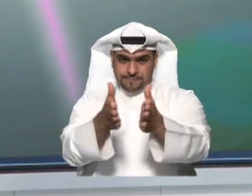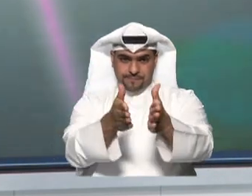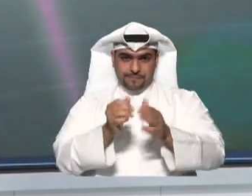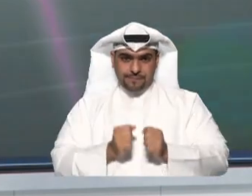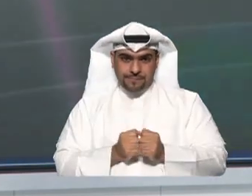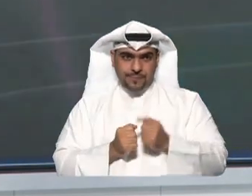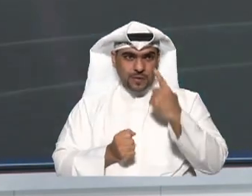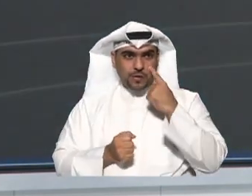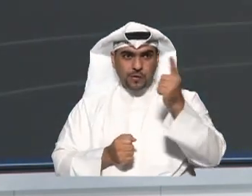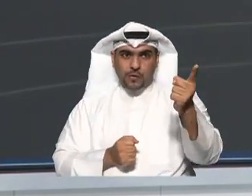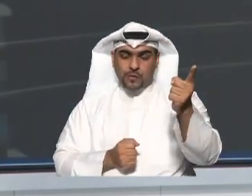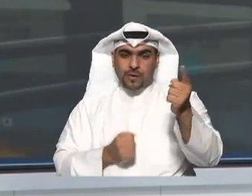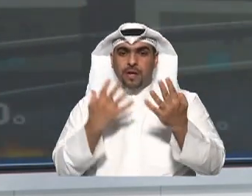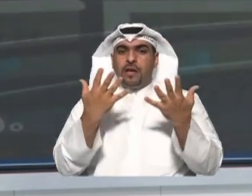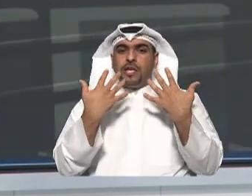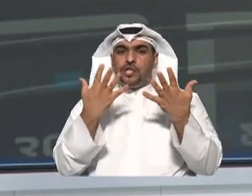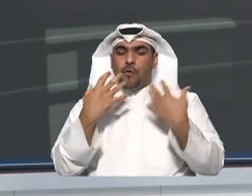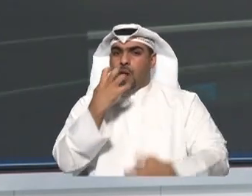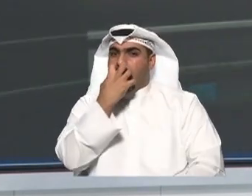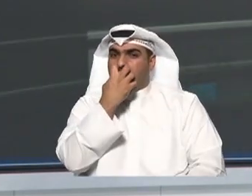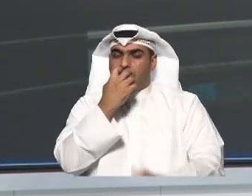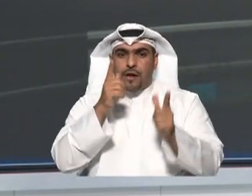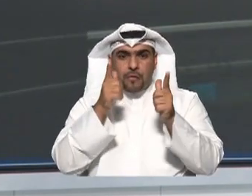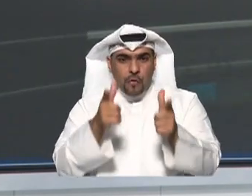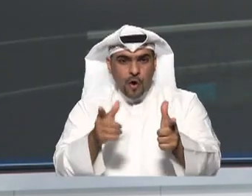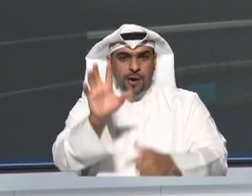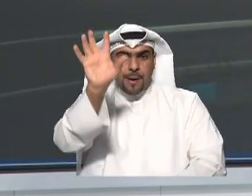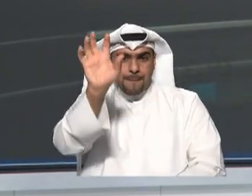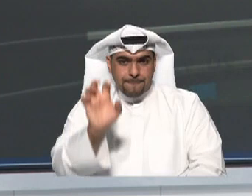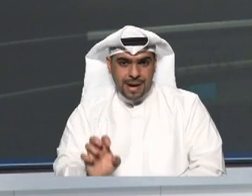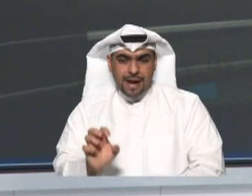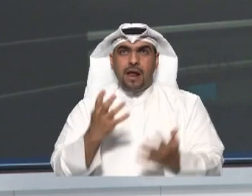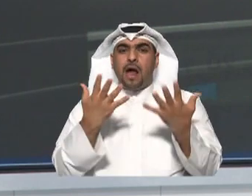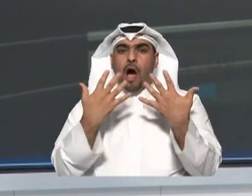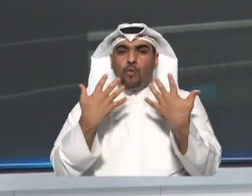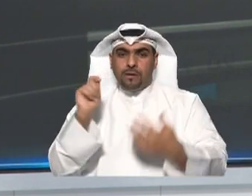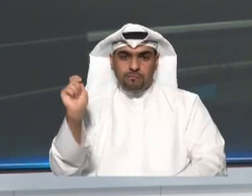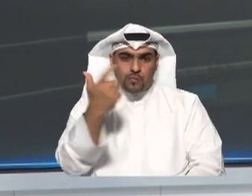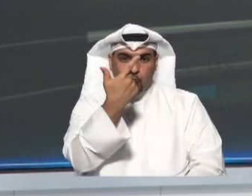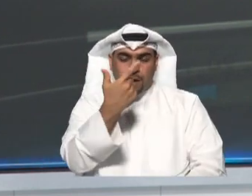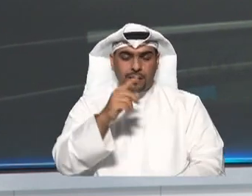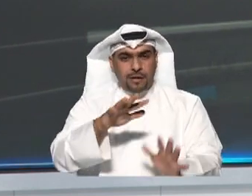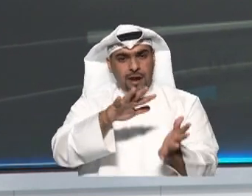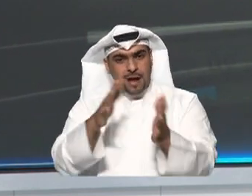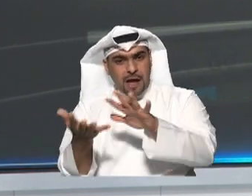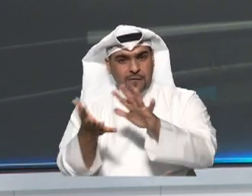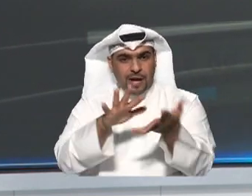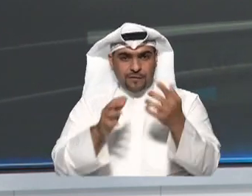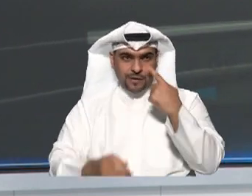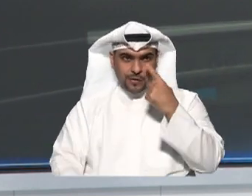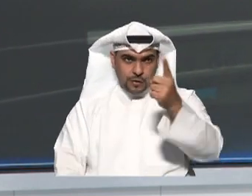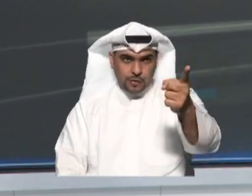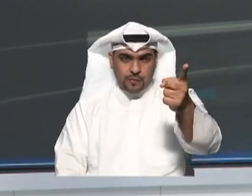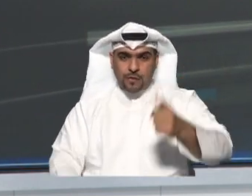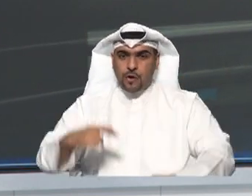4:56. الطقس المتوقع في مدينة الكويت خلال الأيام الخمسة المقبلة متوقع تكون أجواء مشمسة معظم الوقت مع ظهور بعض السحب